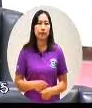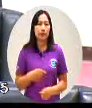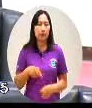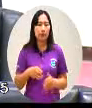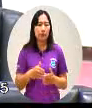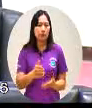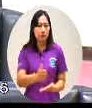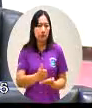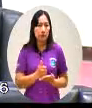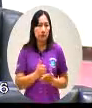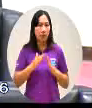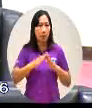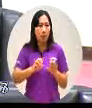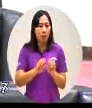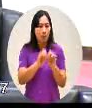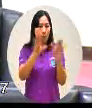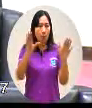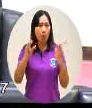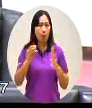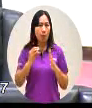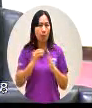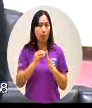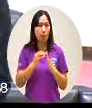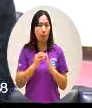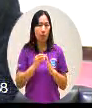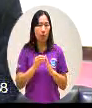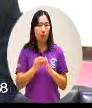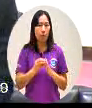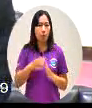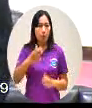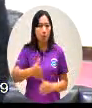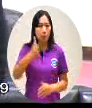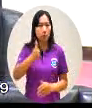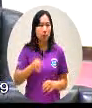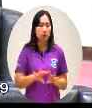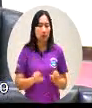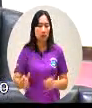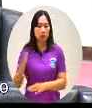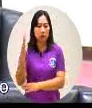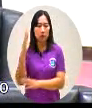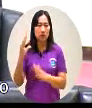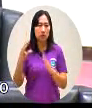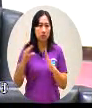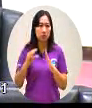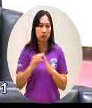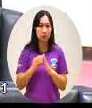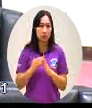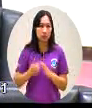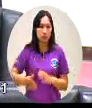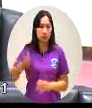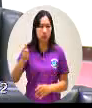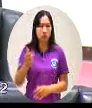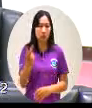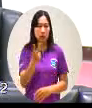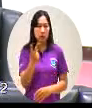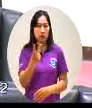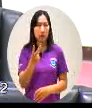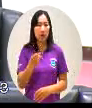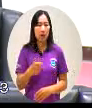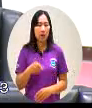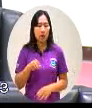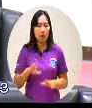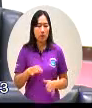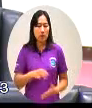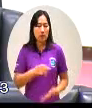都发局哈，咱的卢局长，啊，跟咱的地震局哈，咱的谢局长哈，针对这个